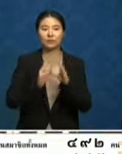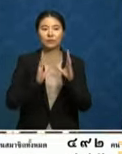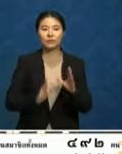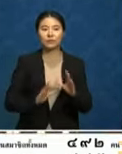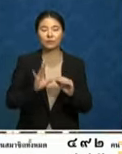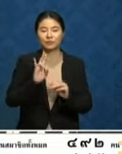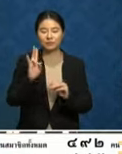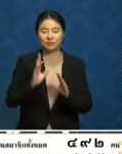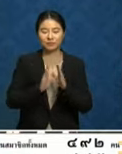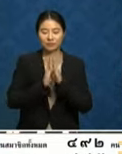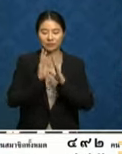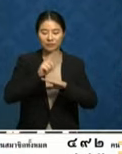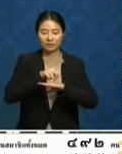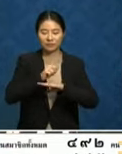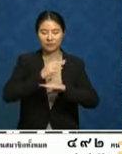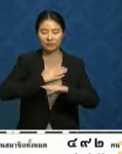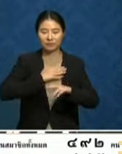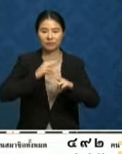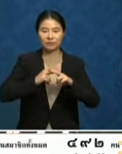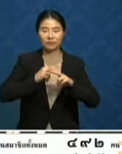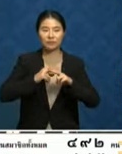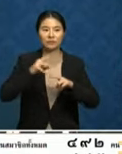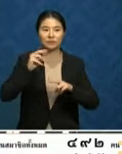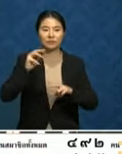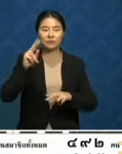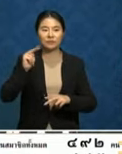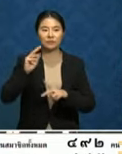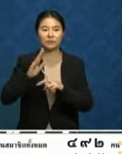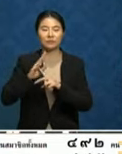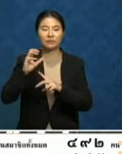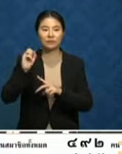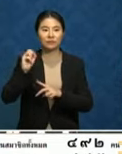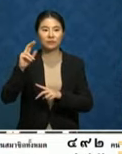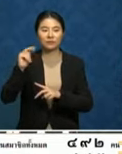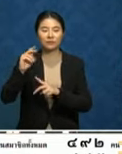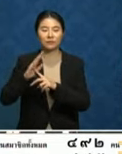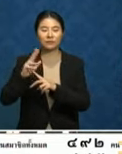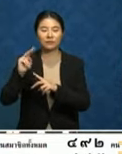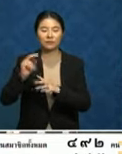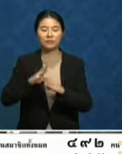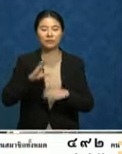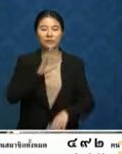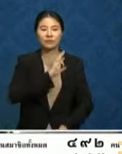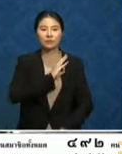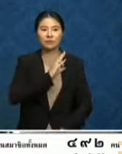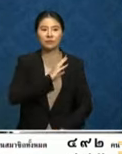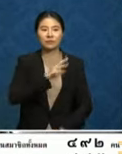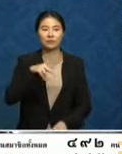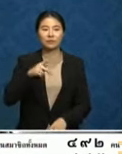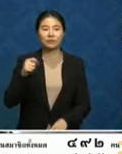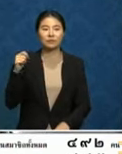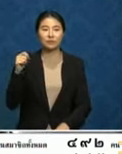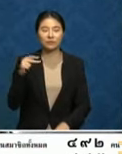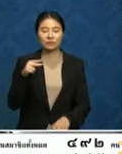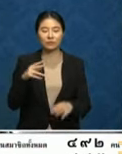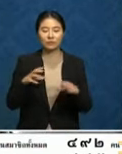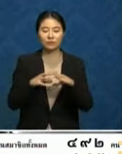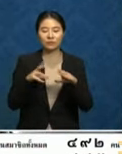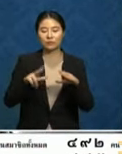กราบเรียนท่านประธานสภาที่เคารพกระผมนายมนัสนันท์หลีนวรัตนสมาชิกสภาผู้แทนราษฎรเขต 5จังหวัดปทุมธานีพรรค